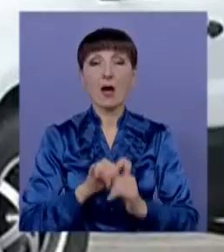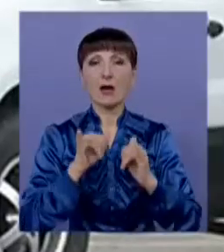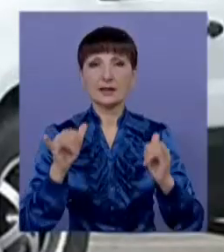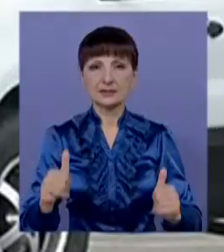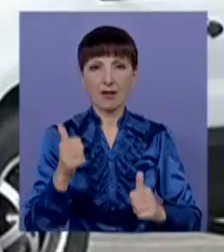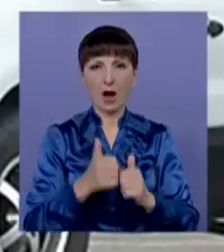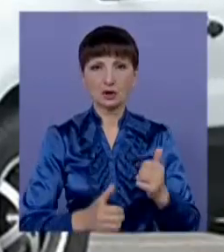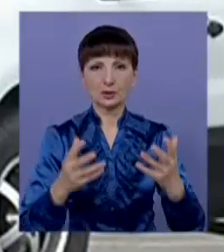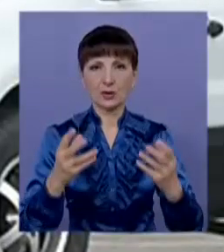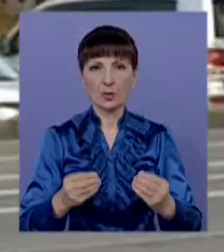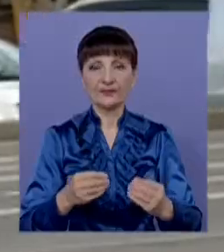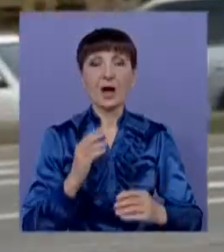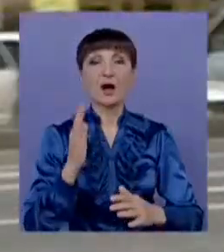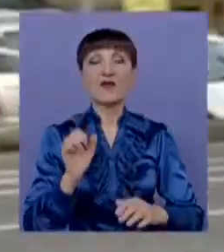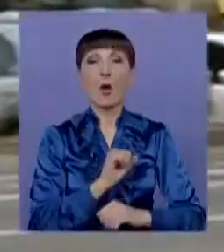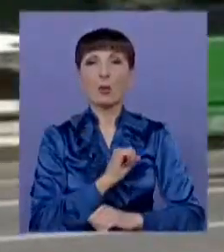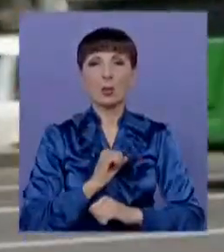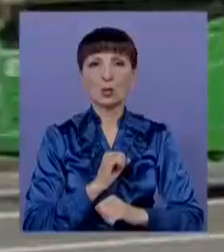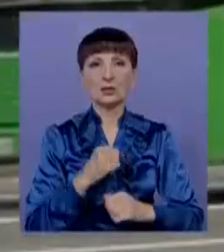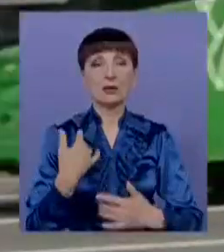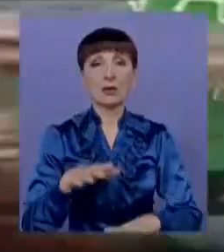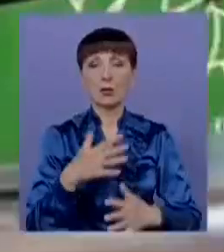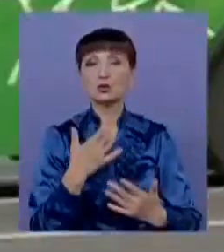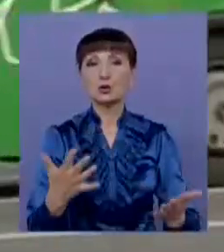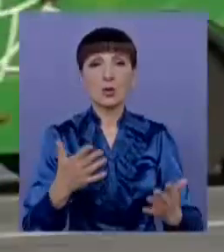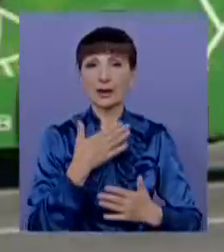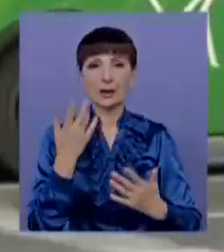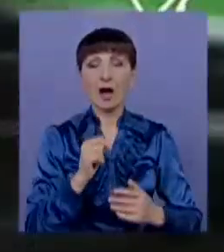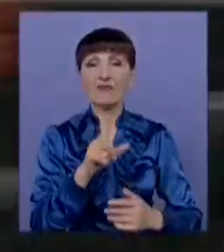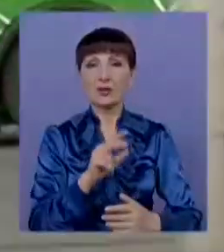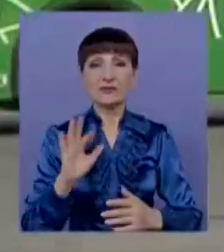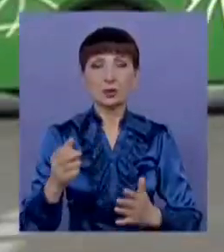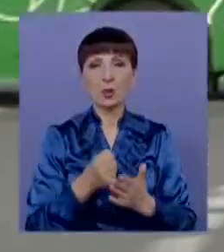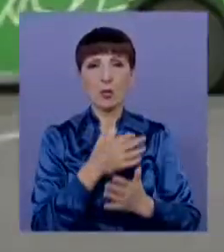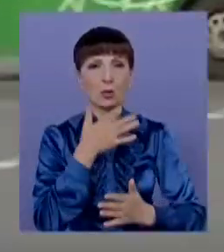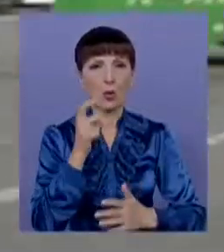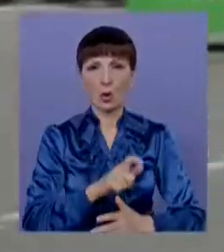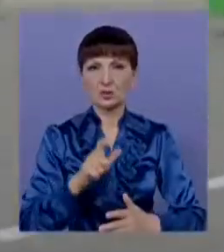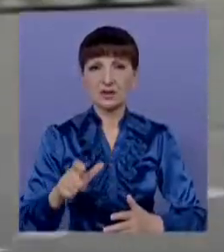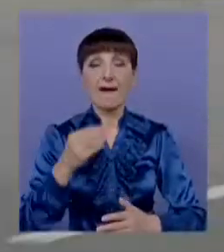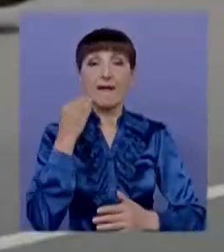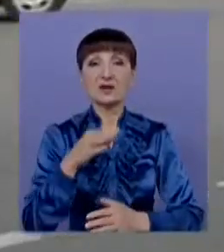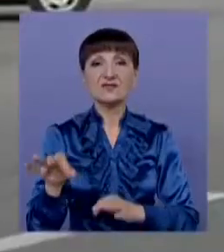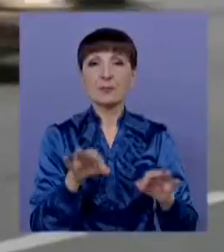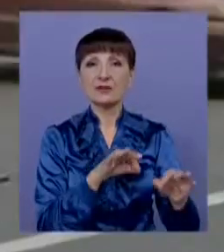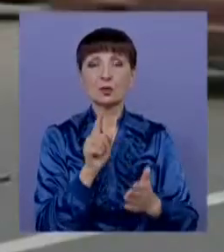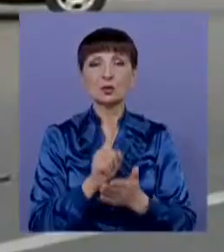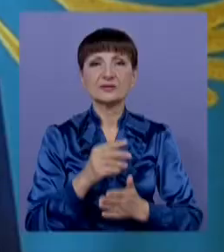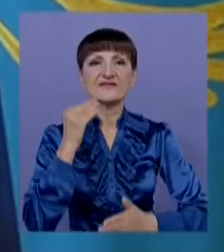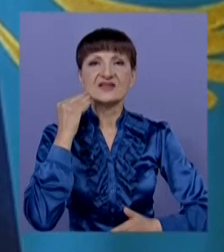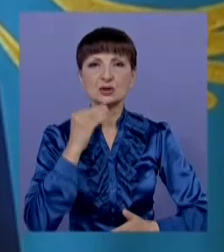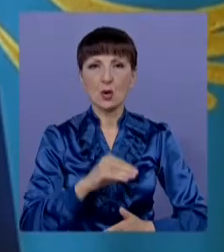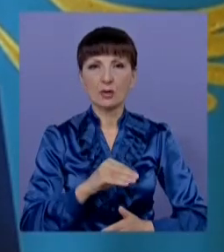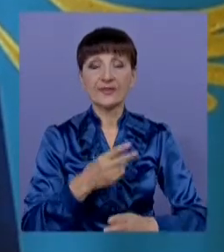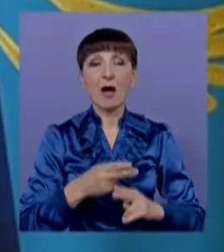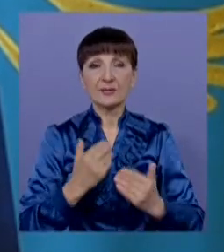с каждым годом. Только в будни на автобусах передвигаются более 1 000 000 пассажиров, поэтому и качество перевозок должно быть на высоком уровне. Об